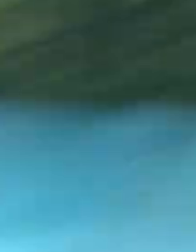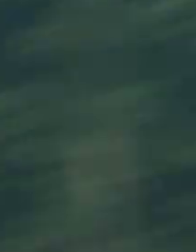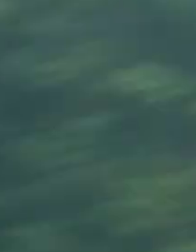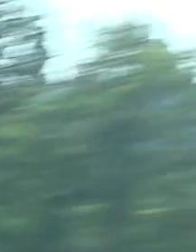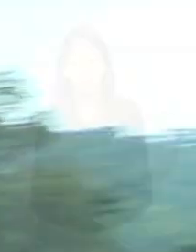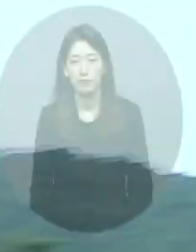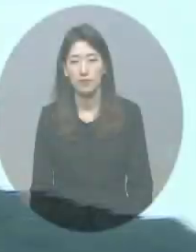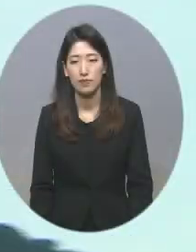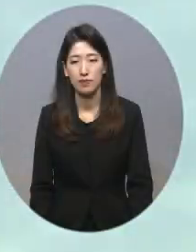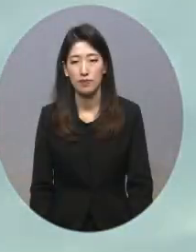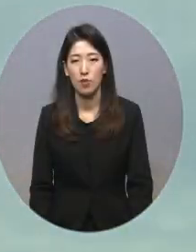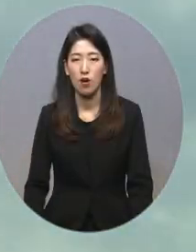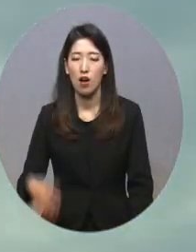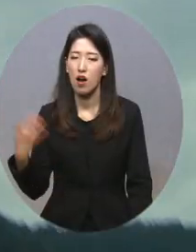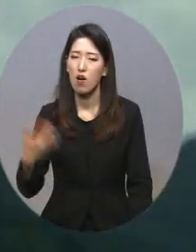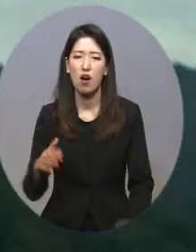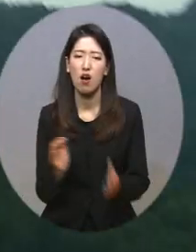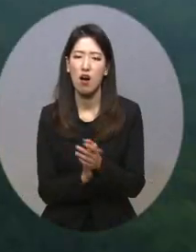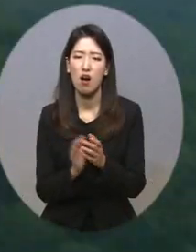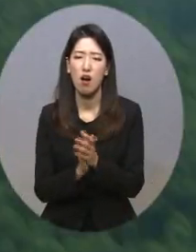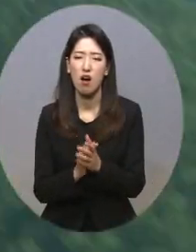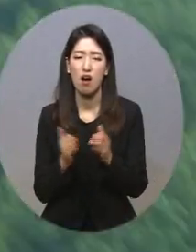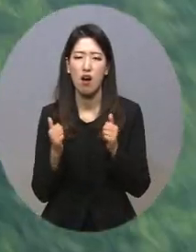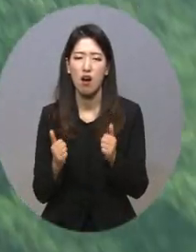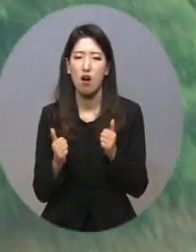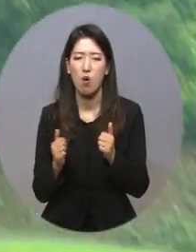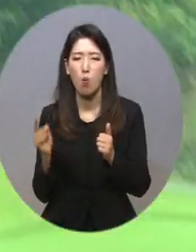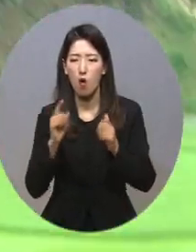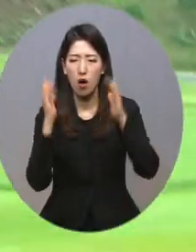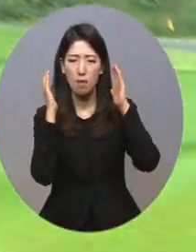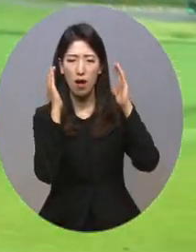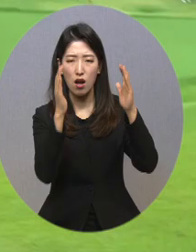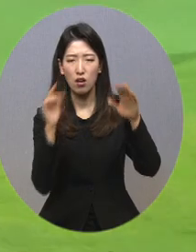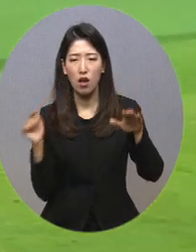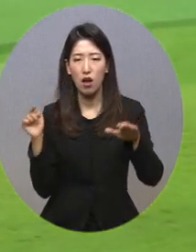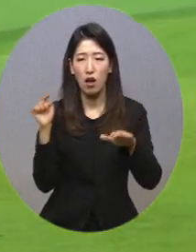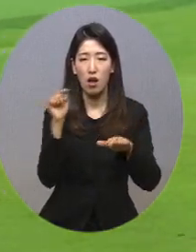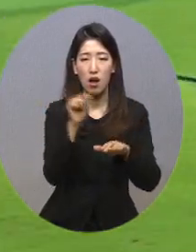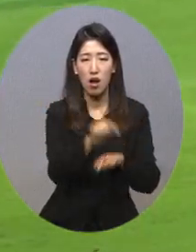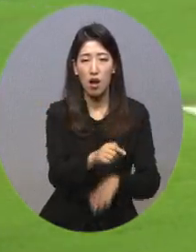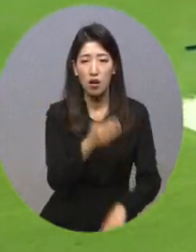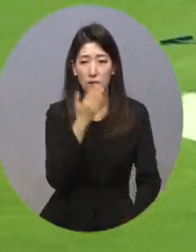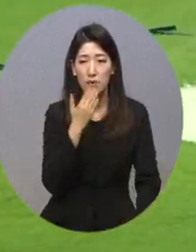굿샷! 와. 굿샷! 어, 저 방향을 어떻게 하지? 블라인드 오려가지고.